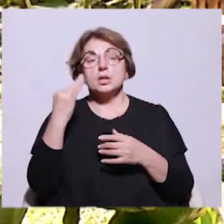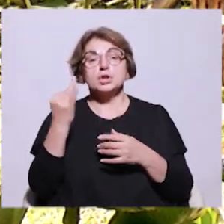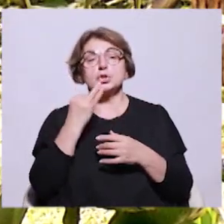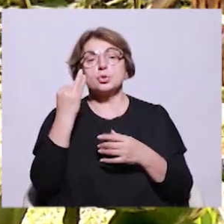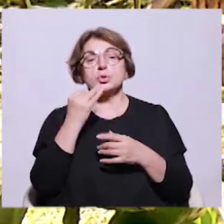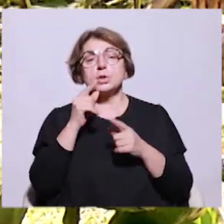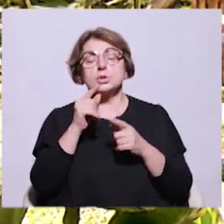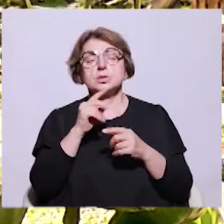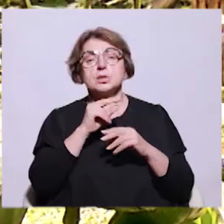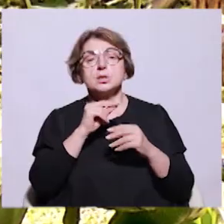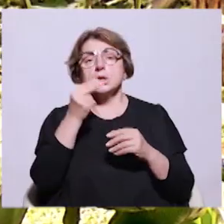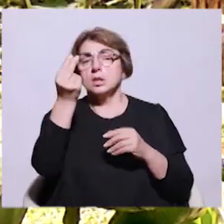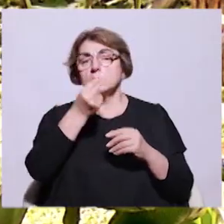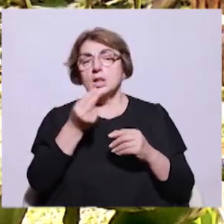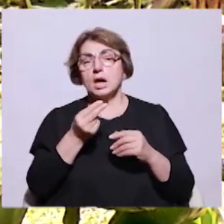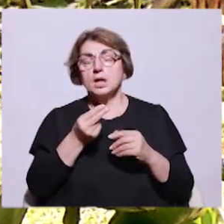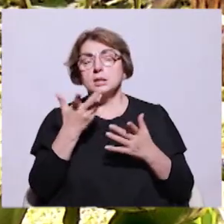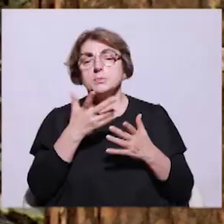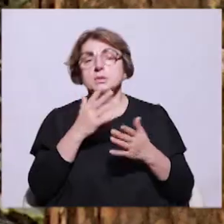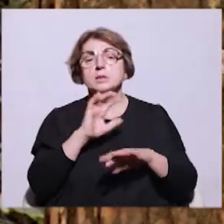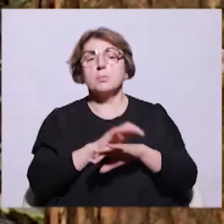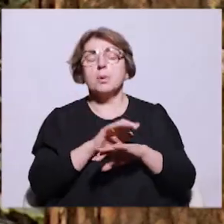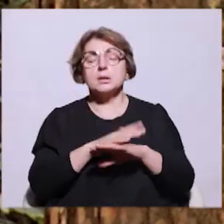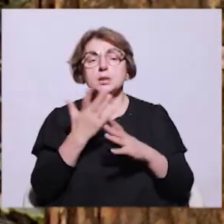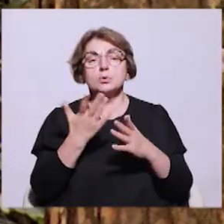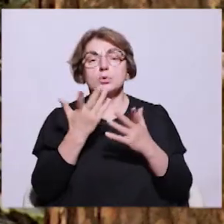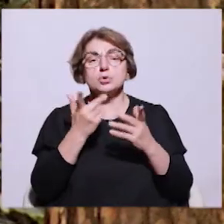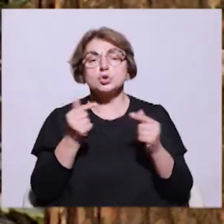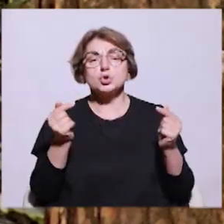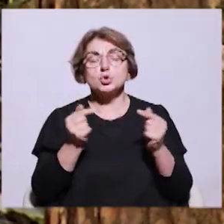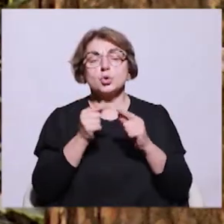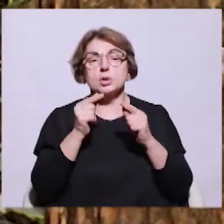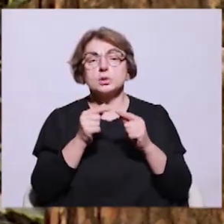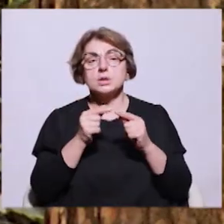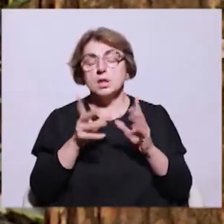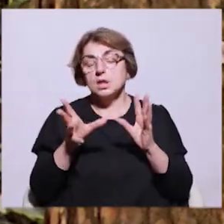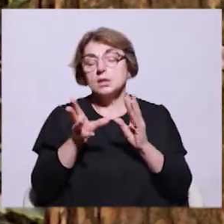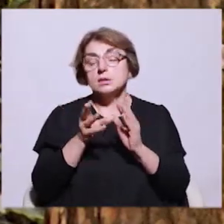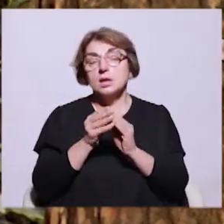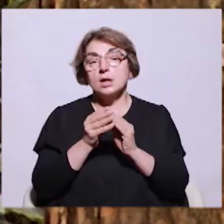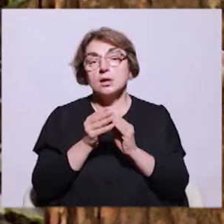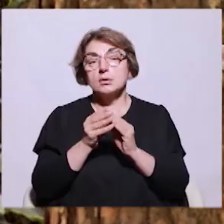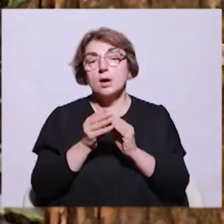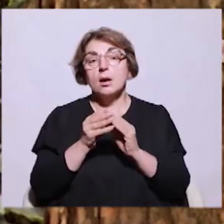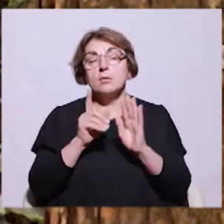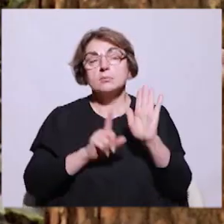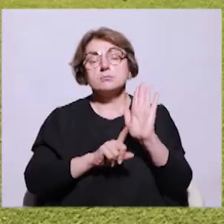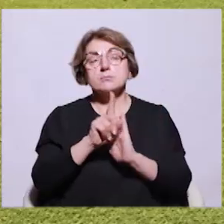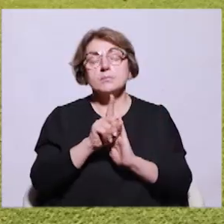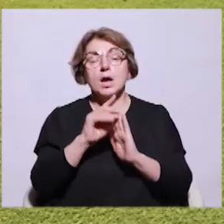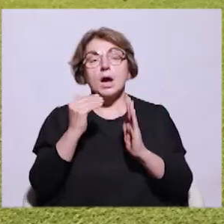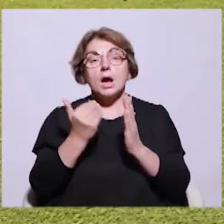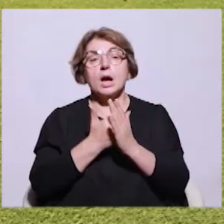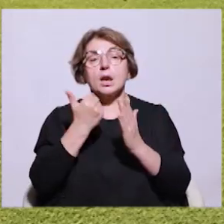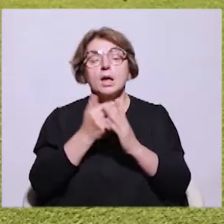ისტორიაში ისეთი ნამუშევრები და ისეთი ფაქტები, როდესაც სწორედ აი ეს თანხვედრა ბადებს სრულად ახალ